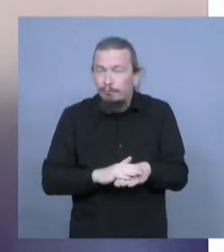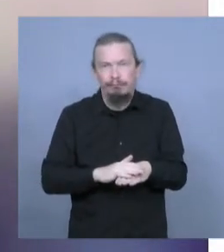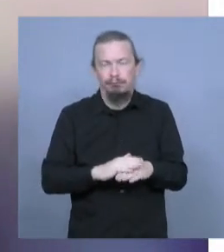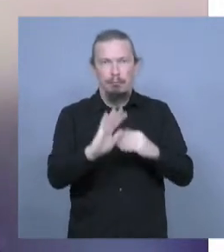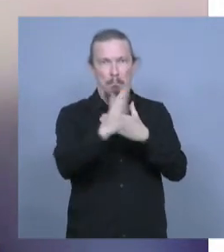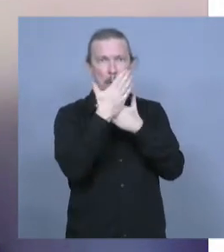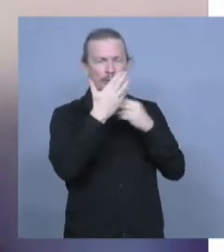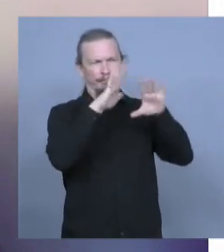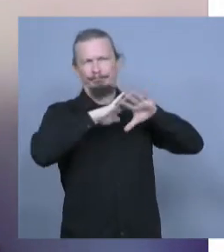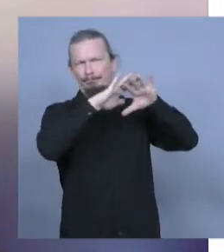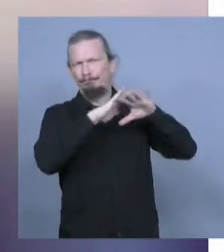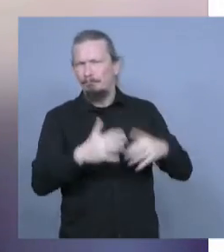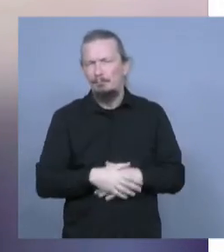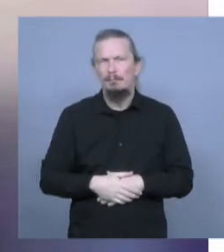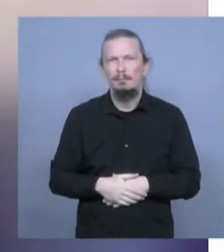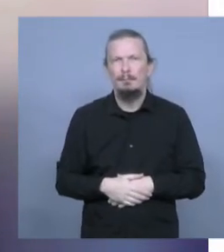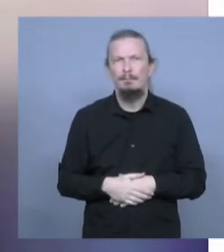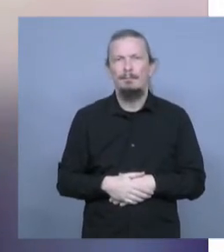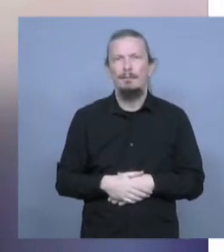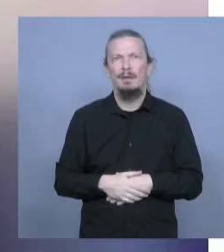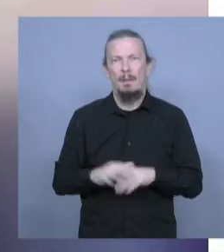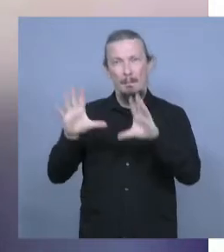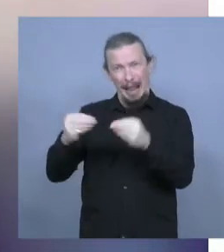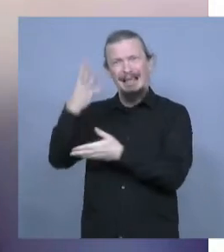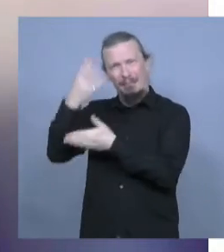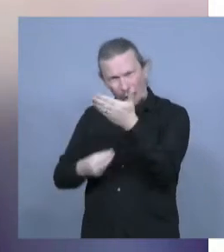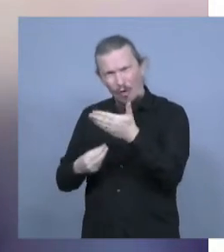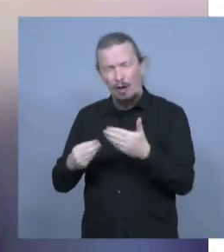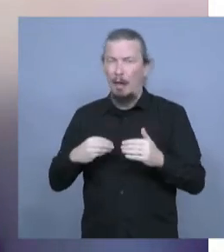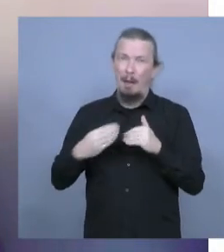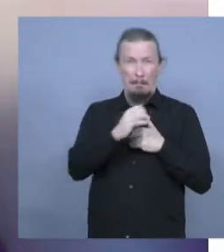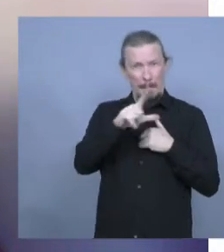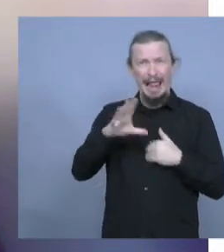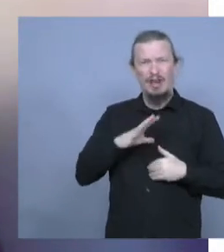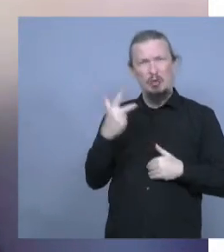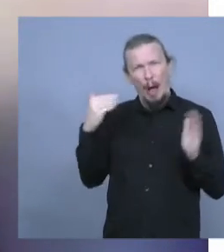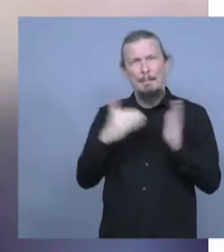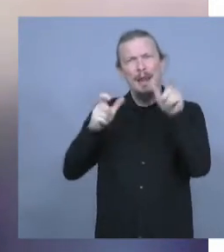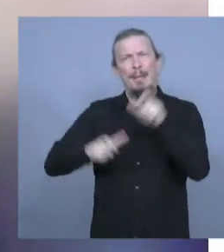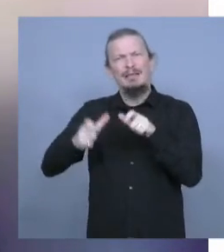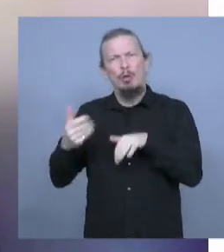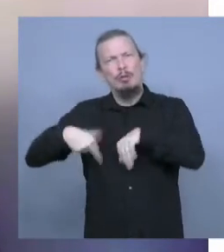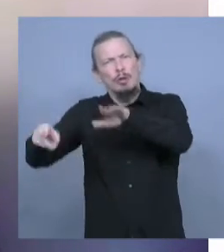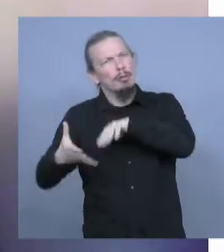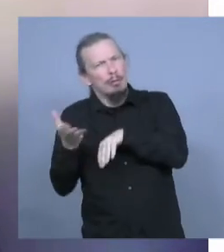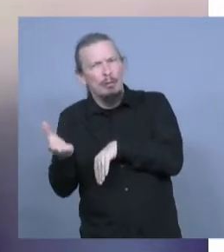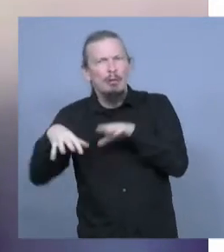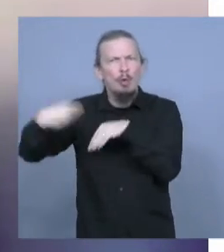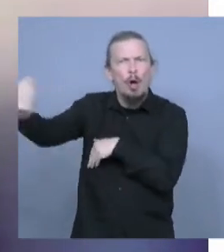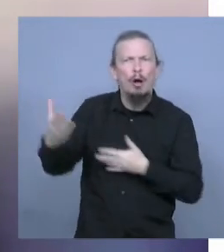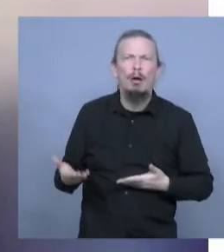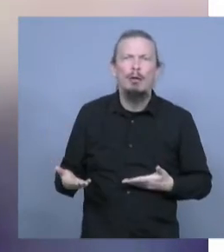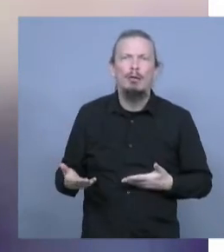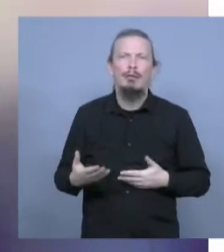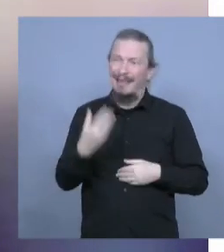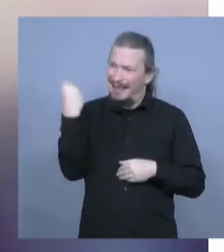explicite dans la présente stratégie. Les places manquent alors que notre métropole compte 3000 personnes sans abri. N'acceptons pas de laisser un hiver de